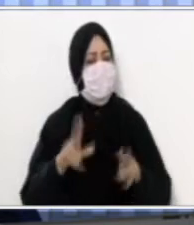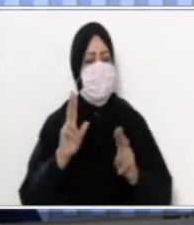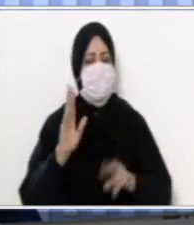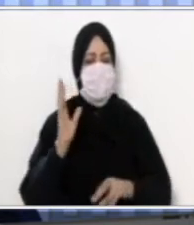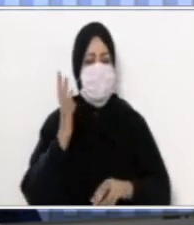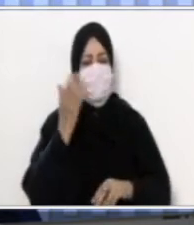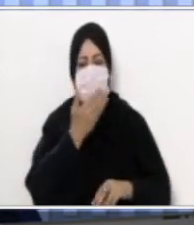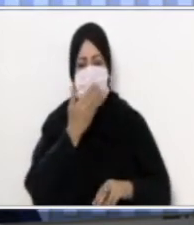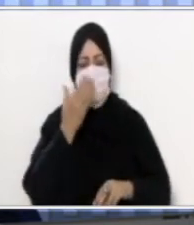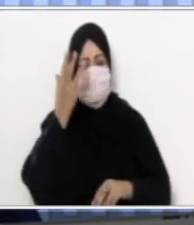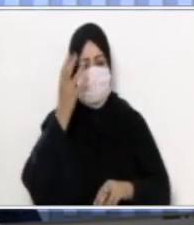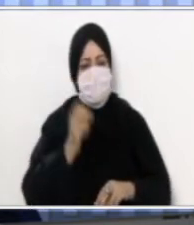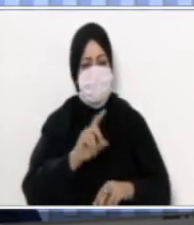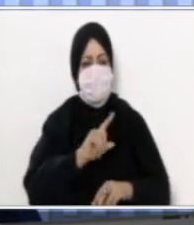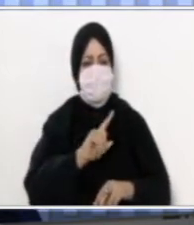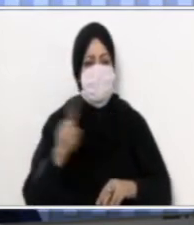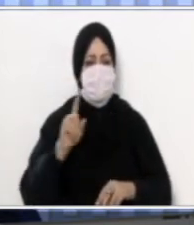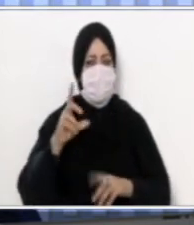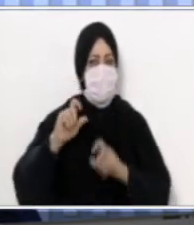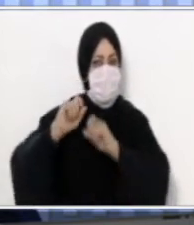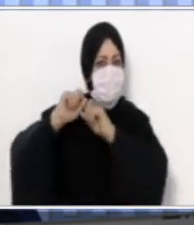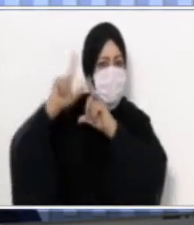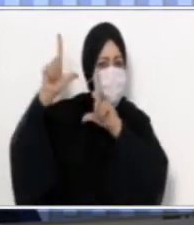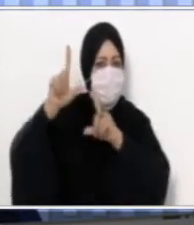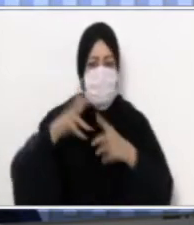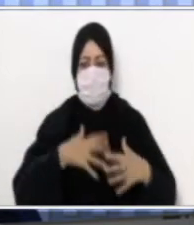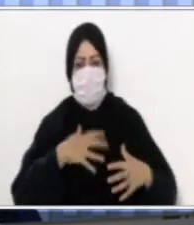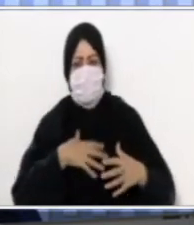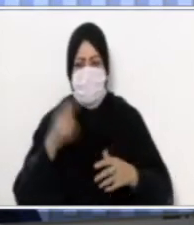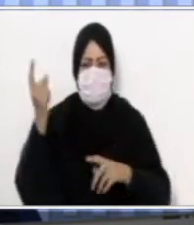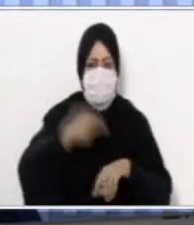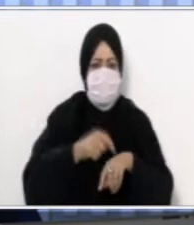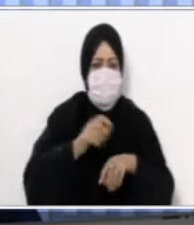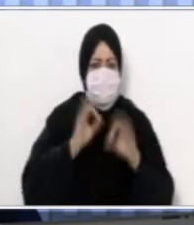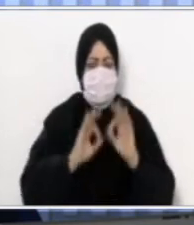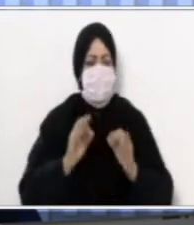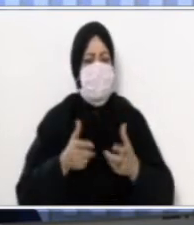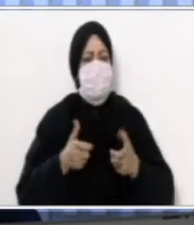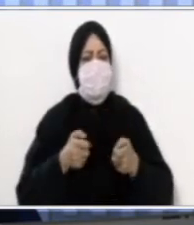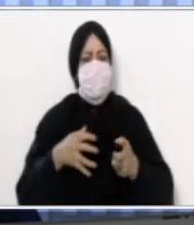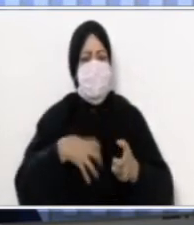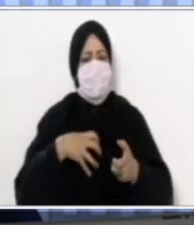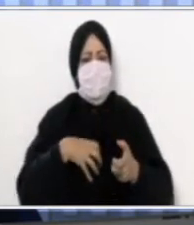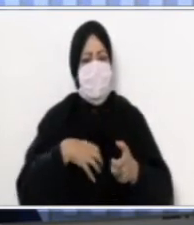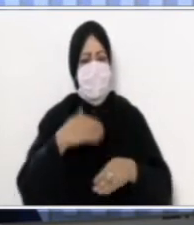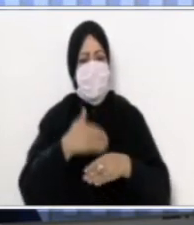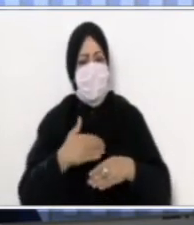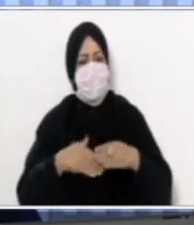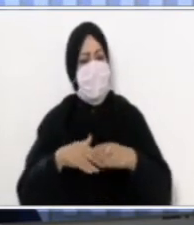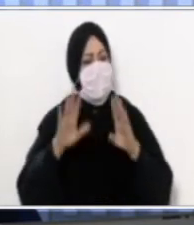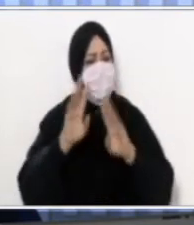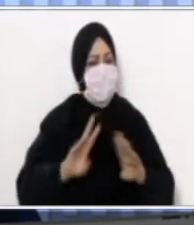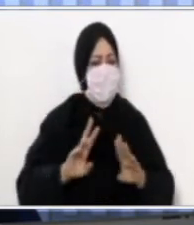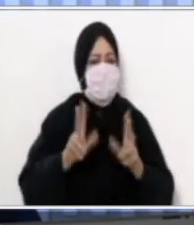رمضان، فالمؤمن في رمضان في شغل عن هذه الأمور المباحات، ينبغي عليه